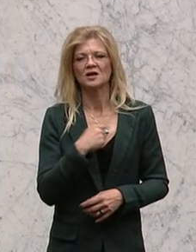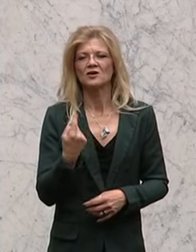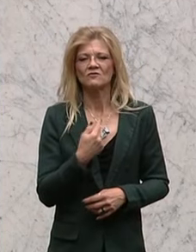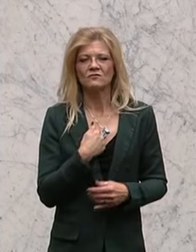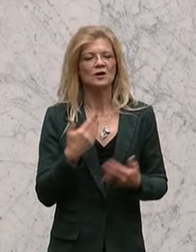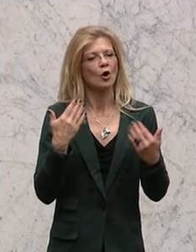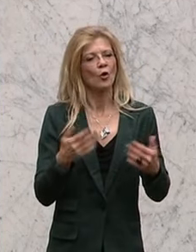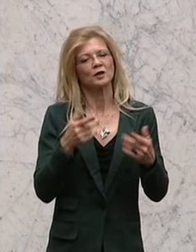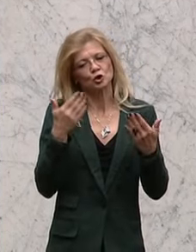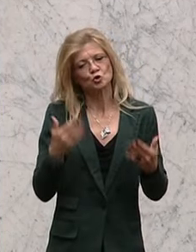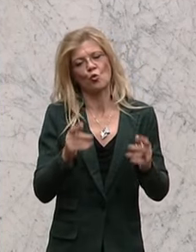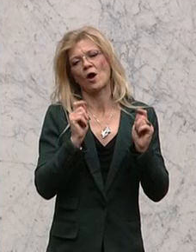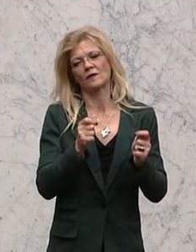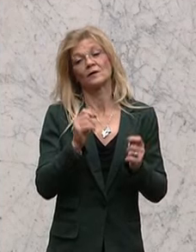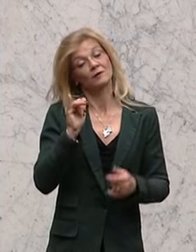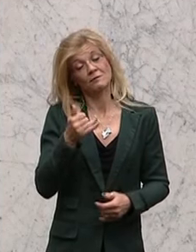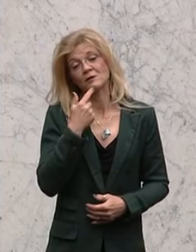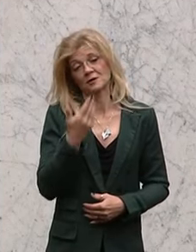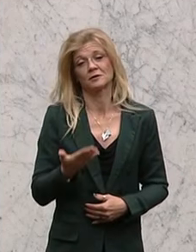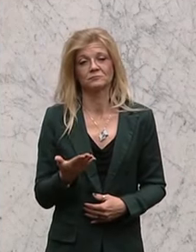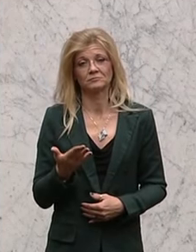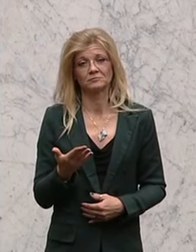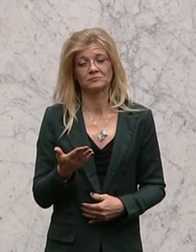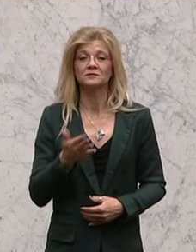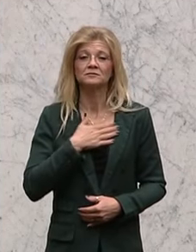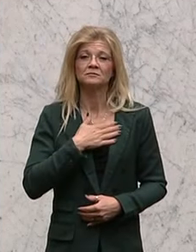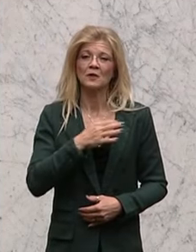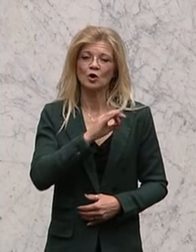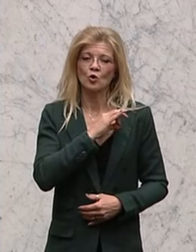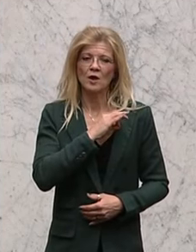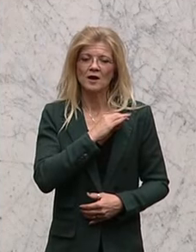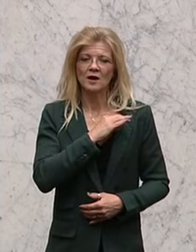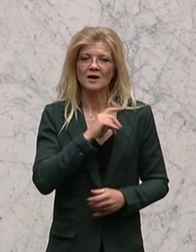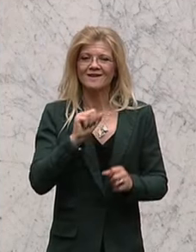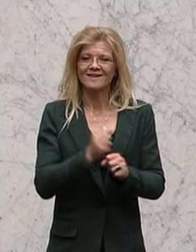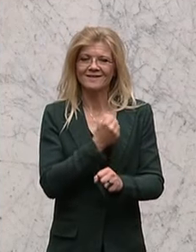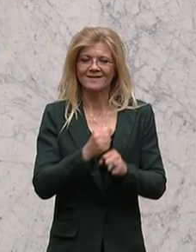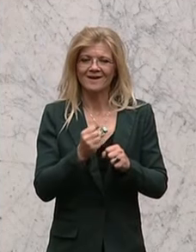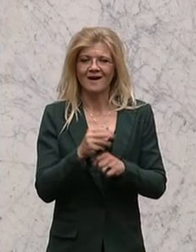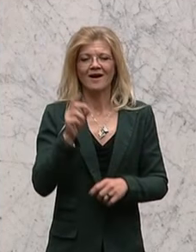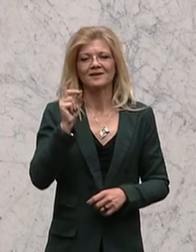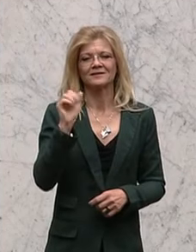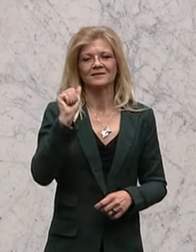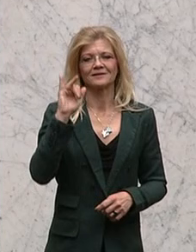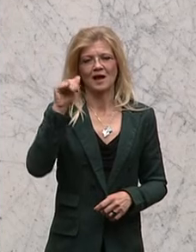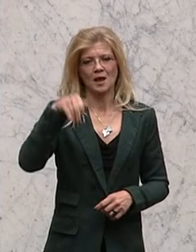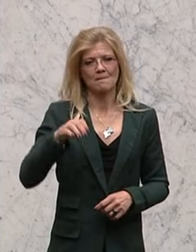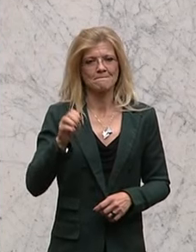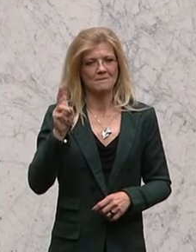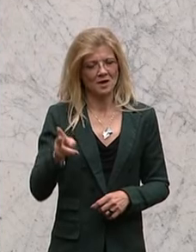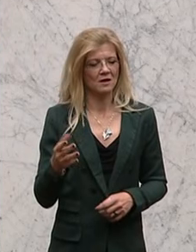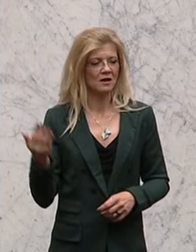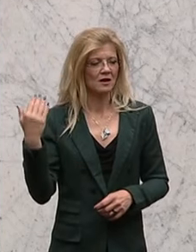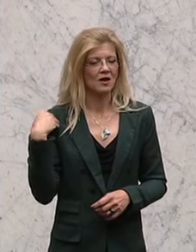Antrag zustimmen. Mein Kollege Gerhard Deimek hat es, nach, so wie Sie es gesagt haben,